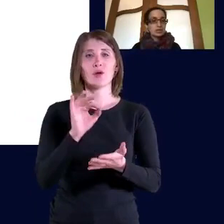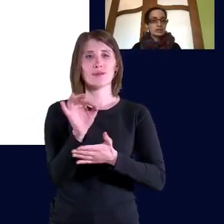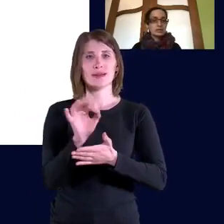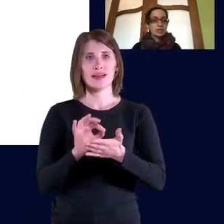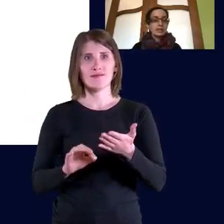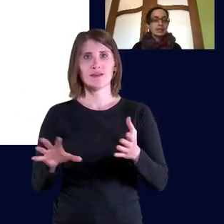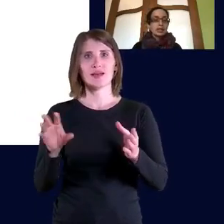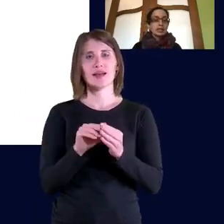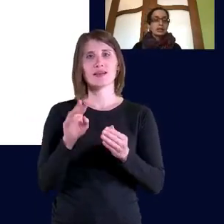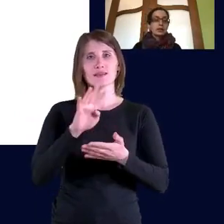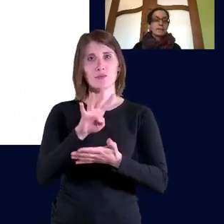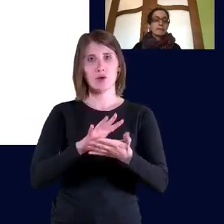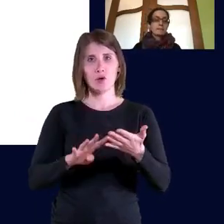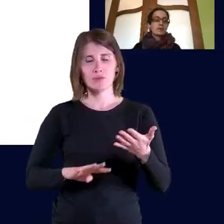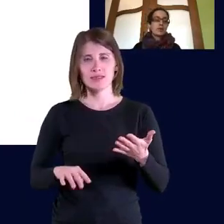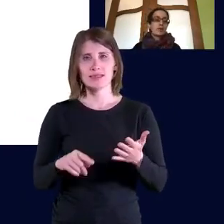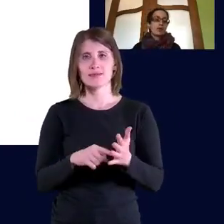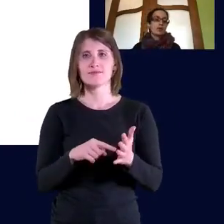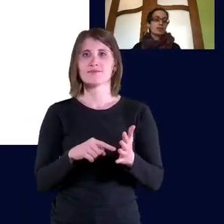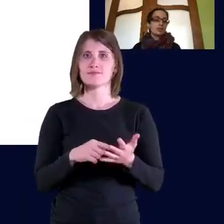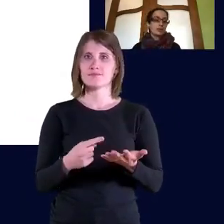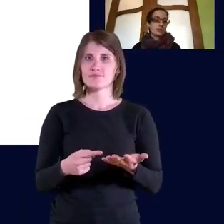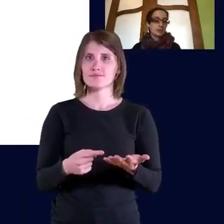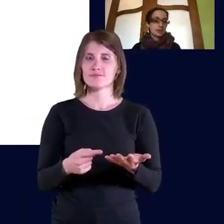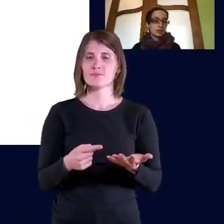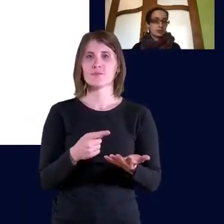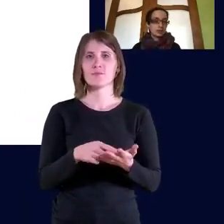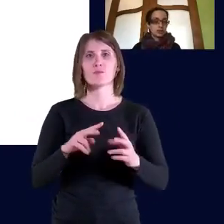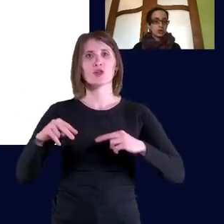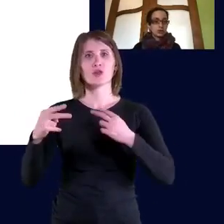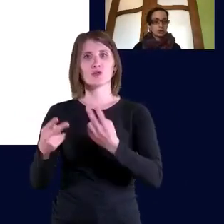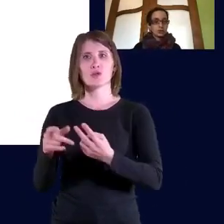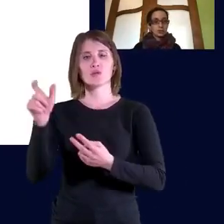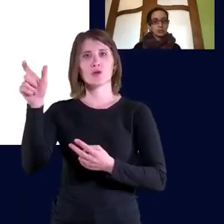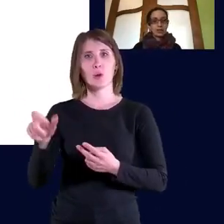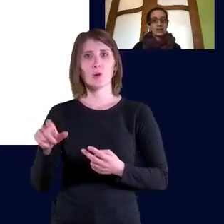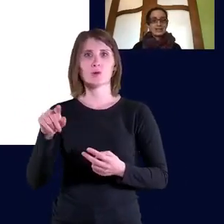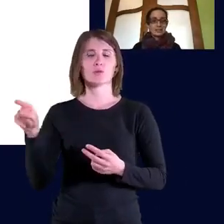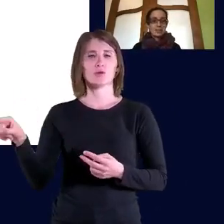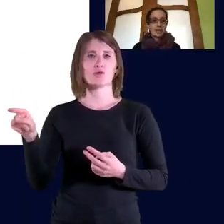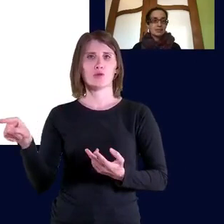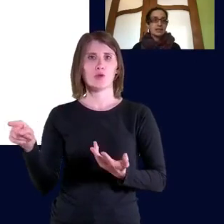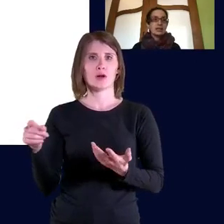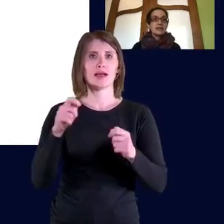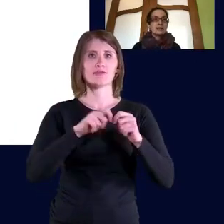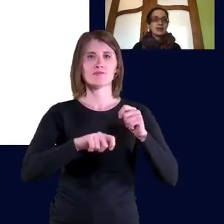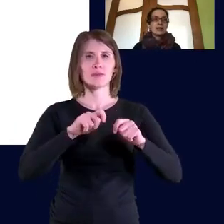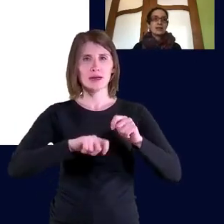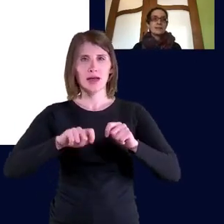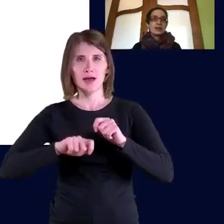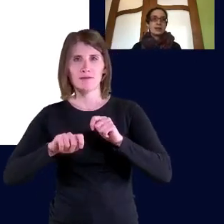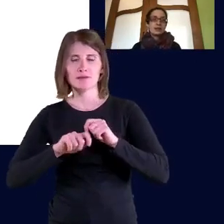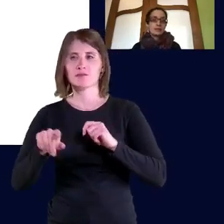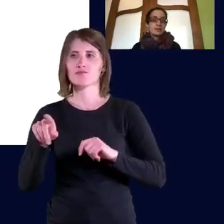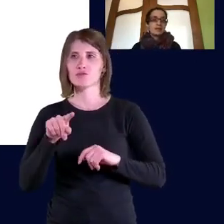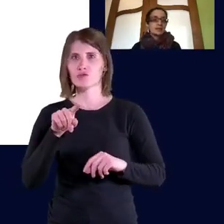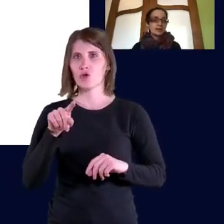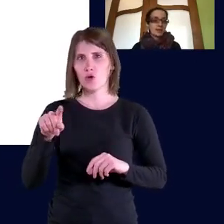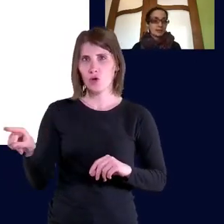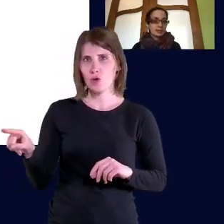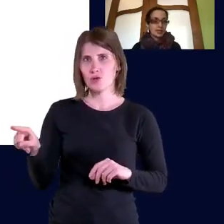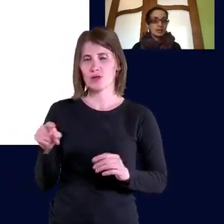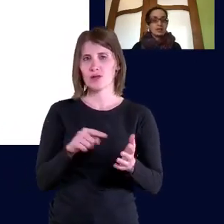razem z opisem przekazujemy do naszych weryfikatorów czyli do osoby która sprawdza mailem